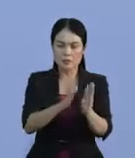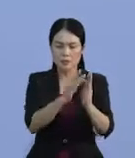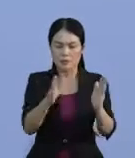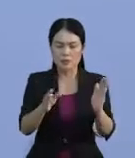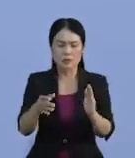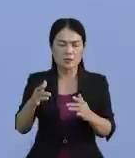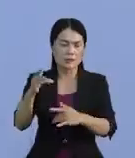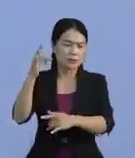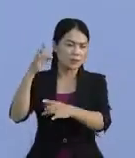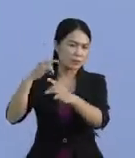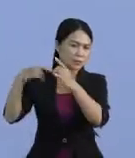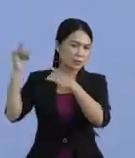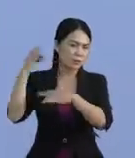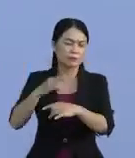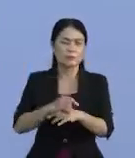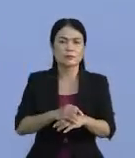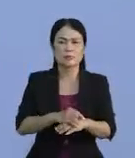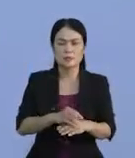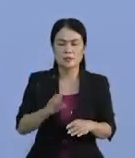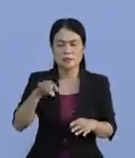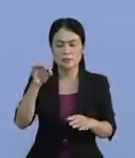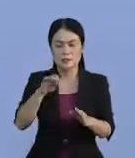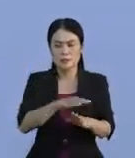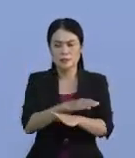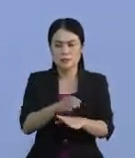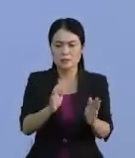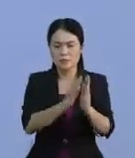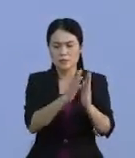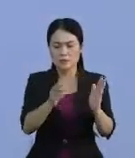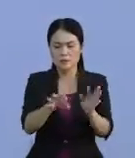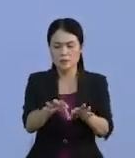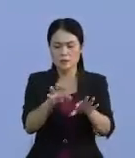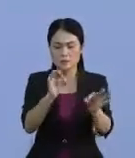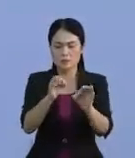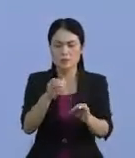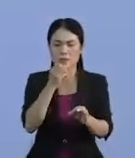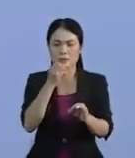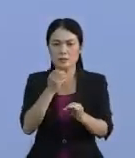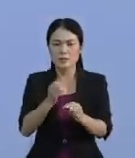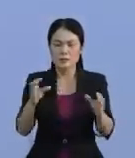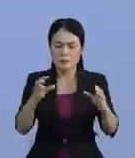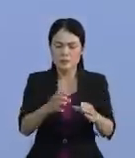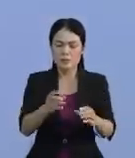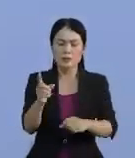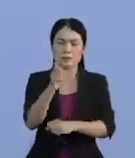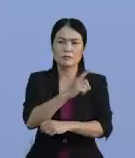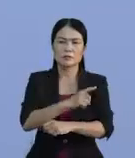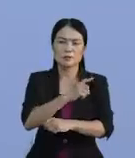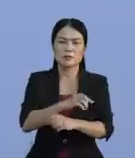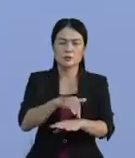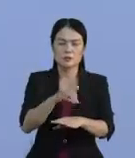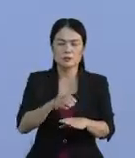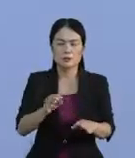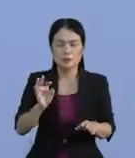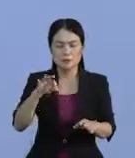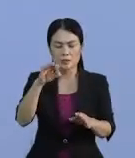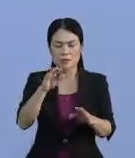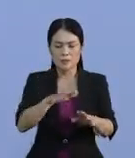ពីព្រេងនាយមានចាបស្រុកនិងចាបព្រៃដើររកស៊ីដោយពួកជារៀងរាល់ថ្ងៃខាងចាប